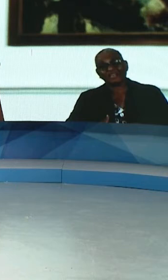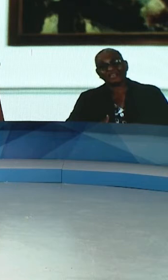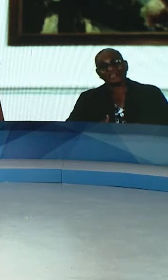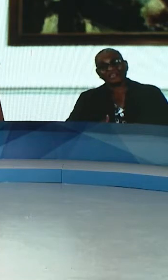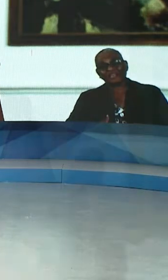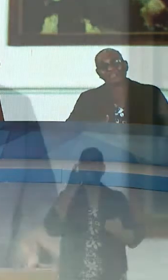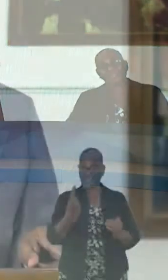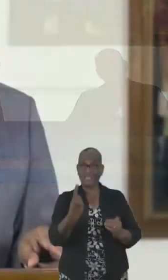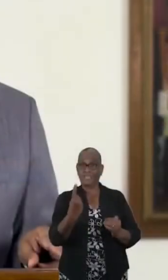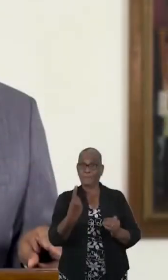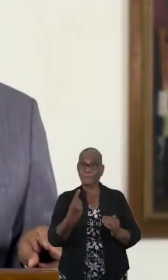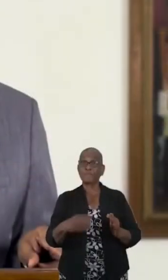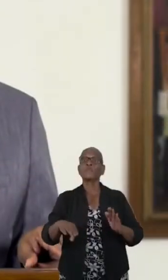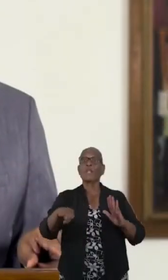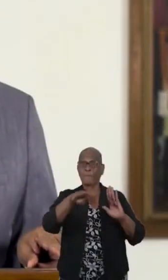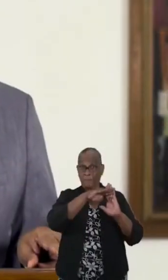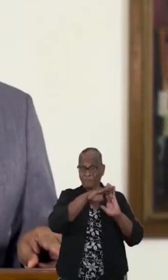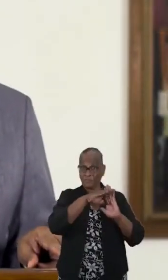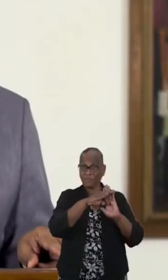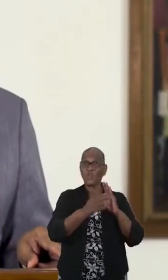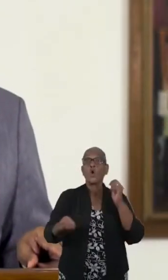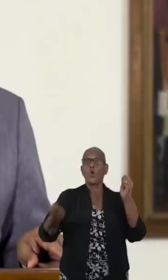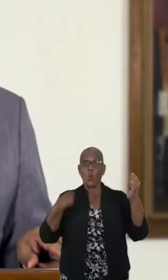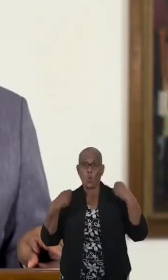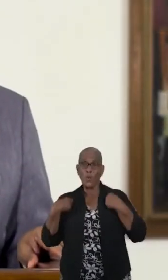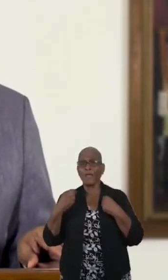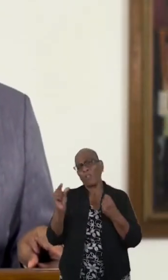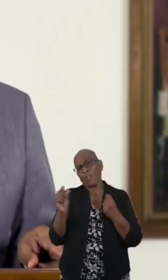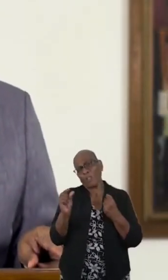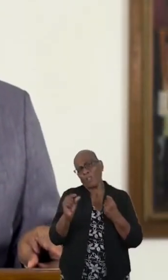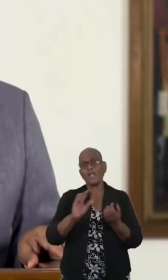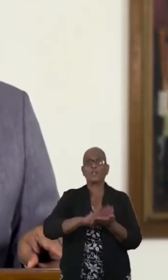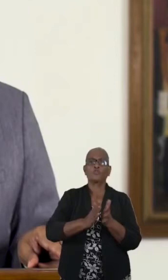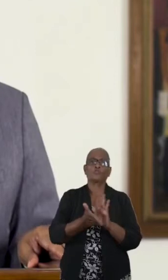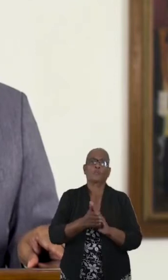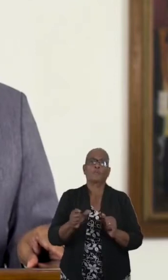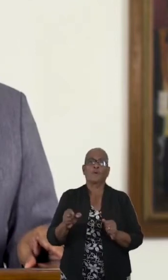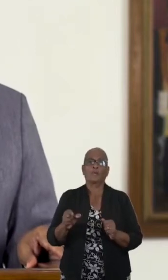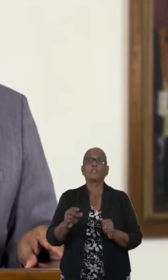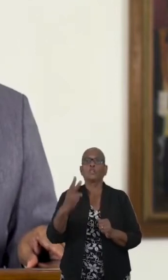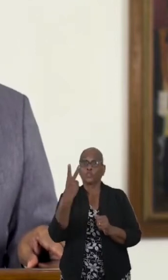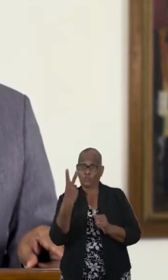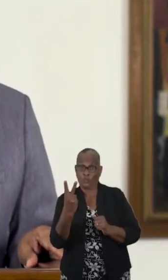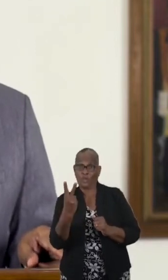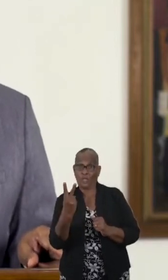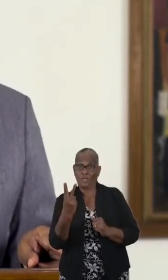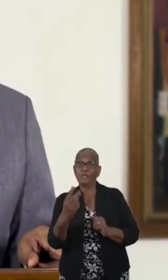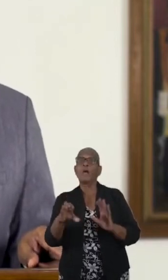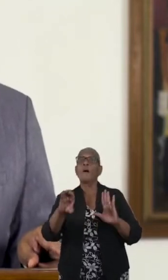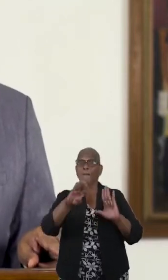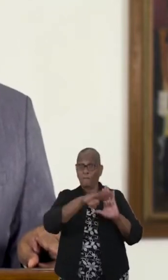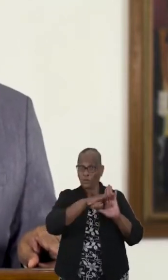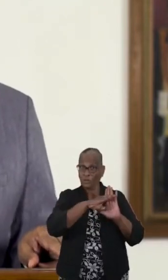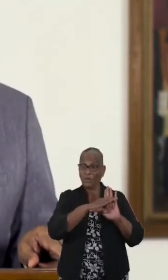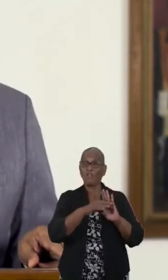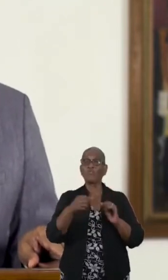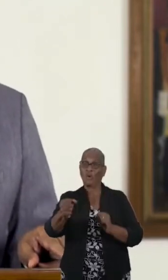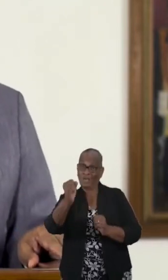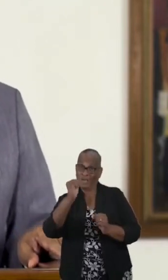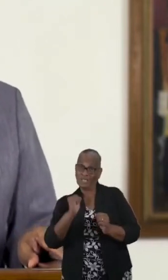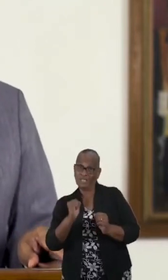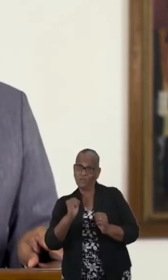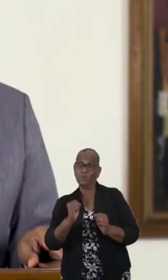geïmplementeerd. Protocol voor winkels en kleine supermarkten. 2. Protocol voor